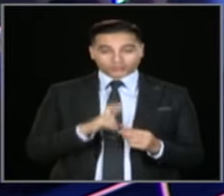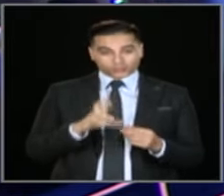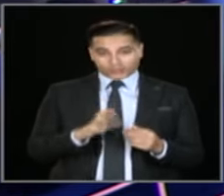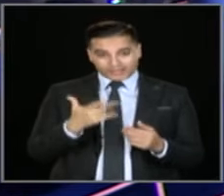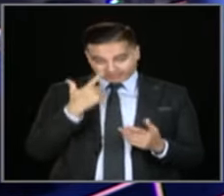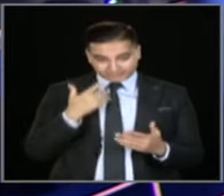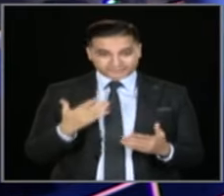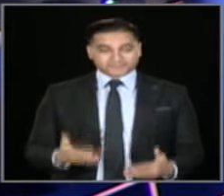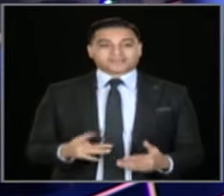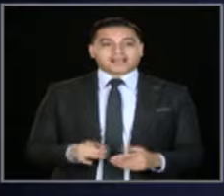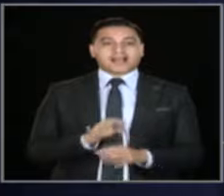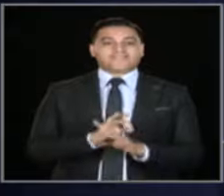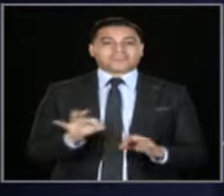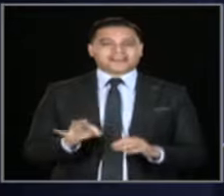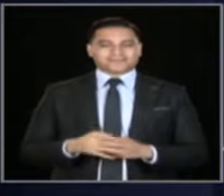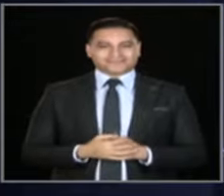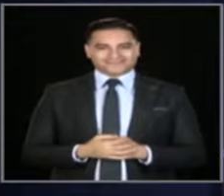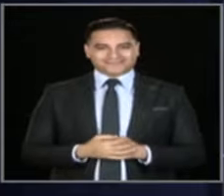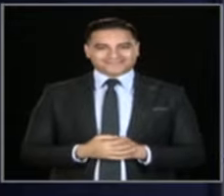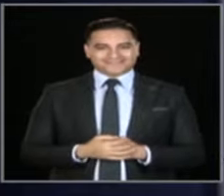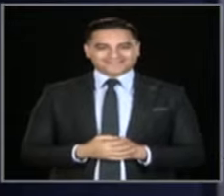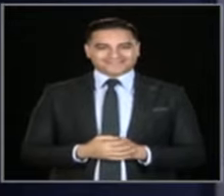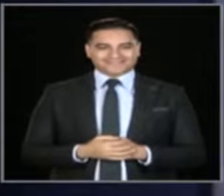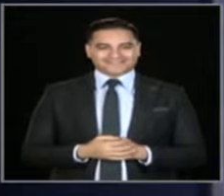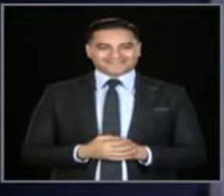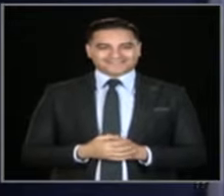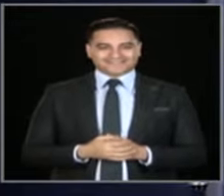إيه. لفة كاملة يا عمر.